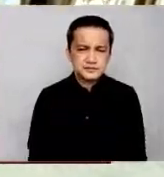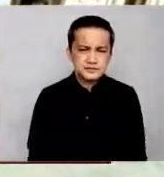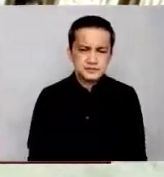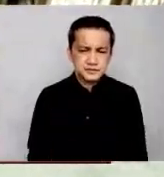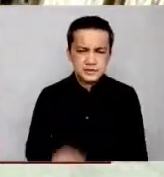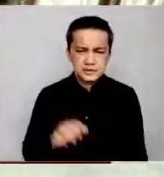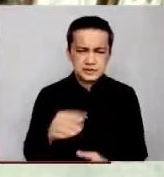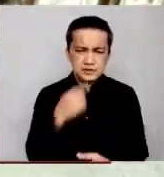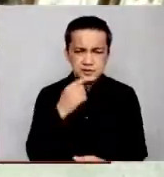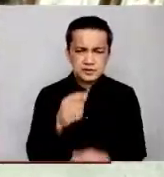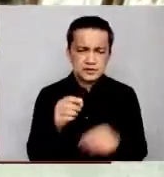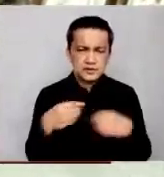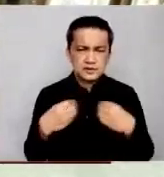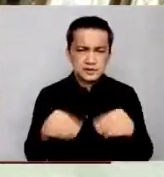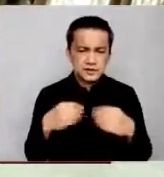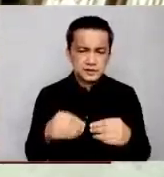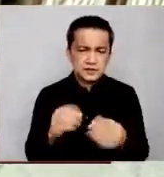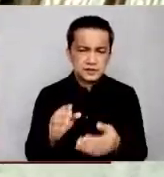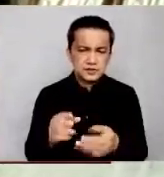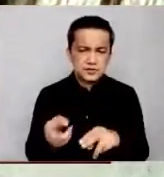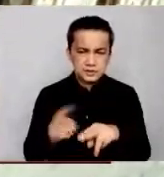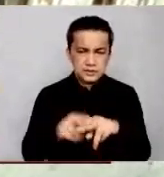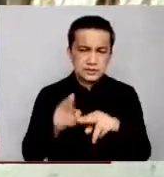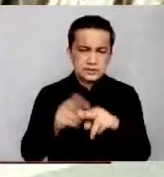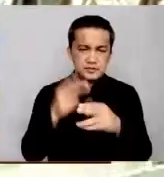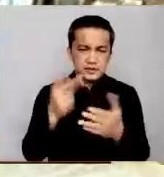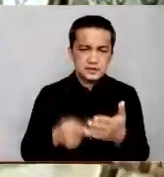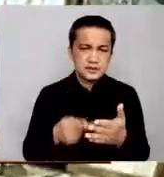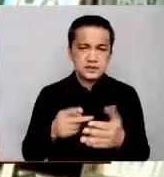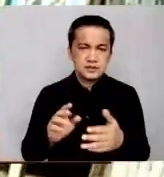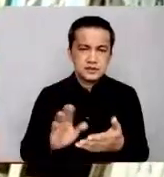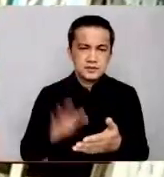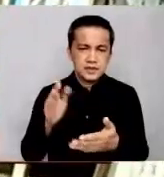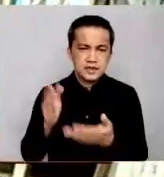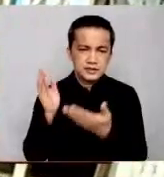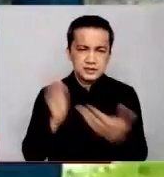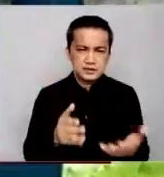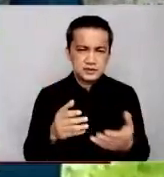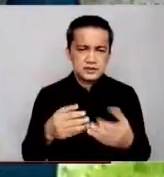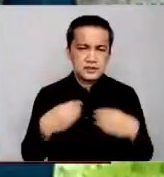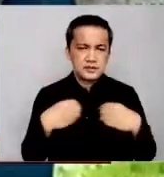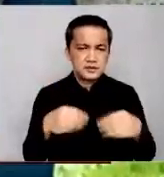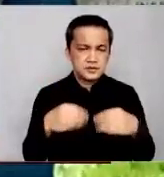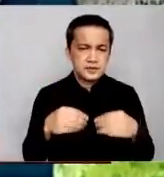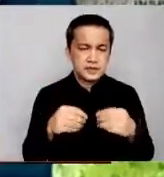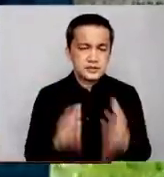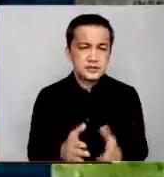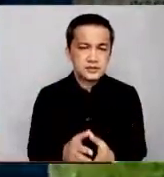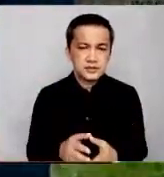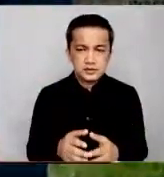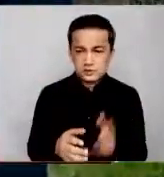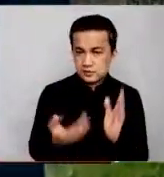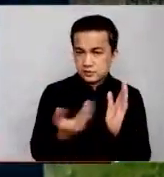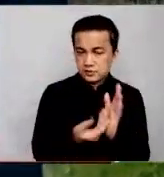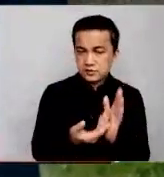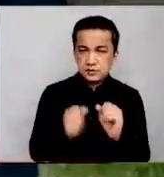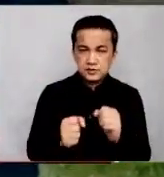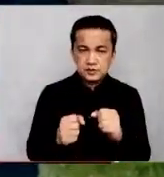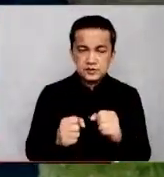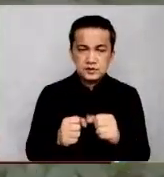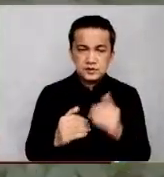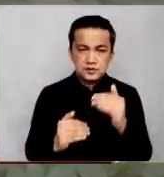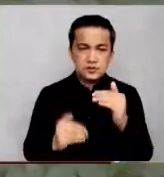nagtitinda, tumaas ang presyo dahil mahal ang bagsak sa kanila ng mga supplier. Katunayan, posible pa raw sumipa yan